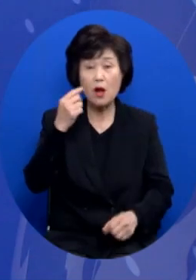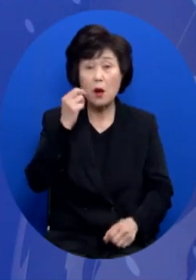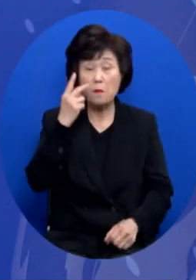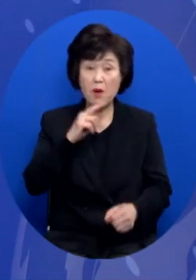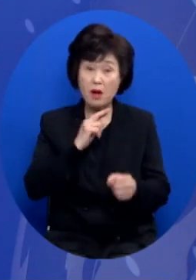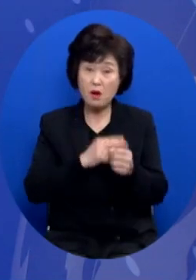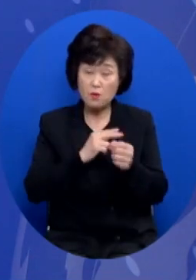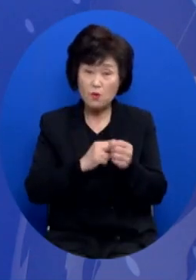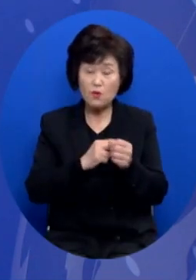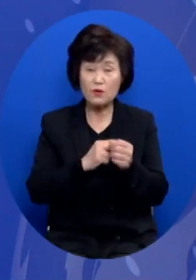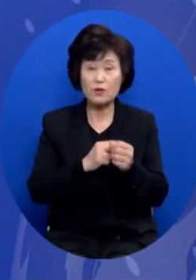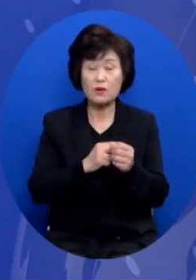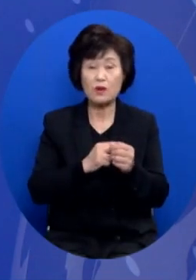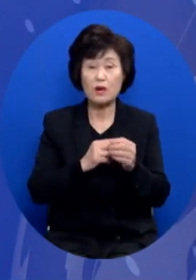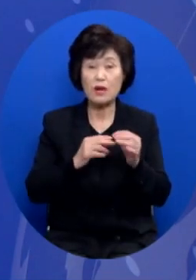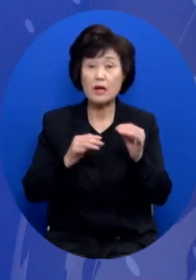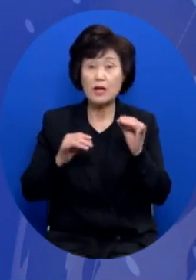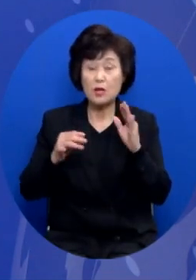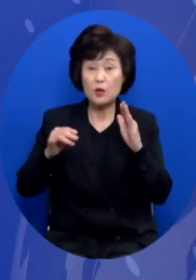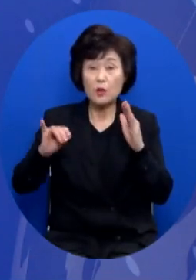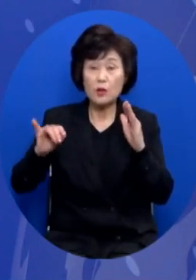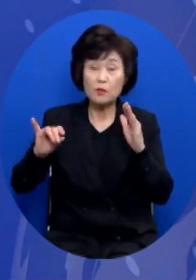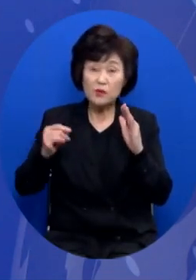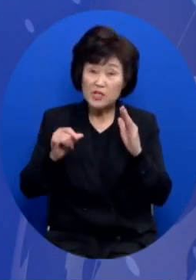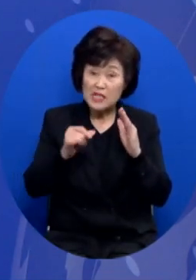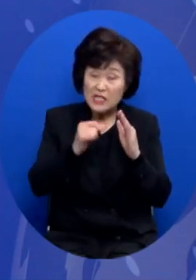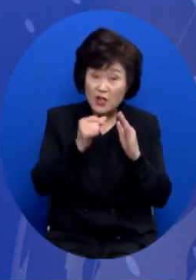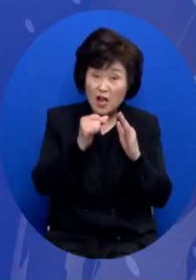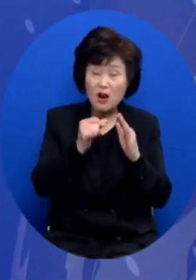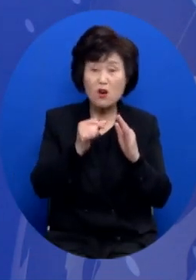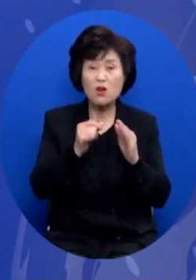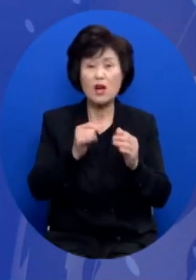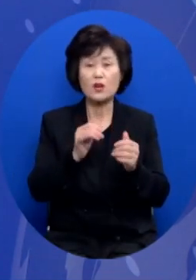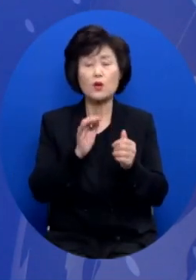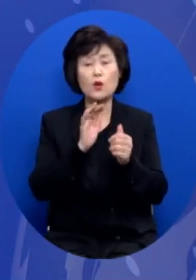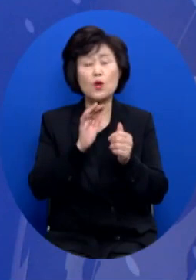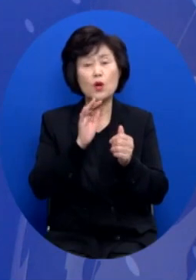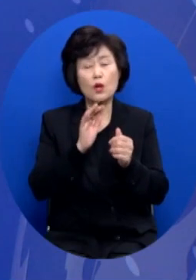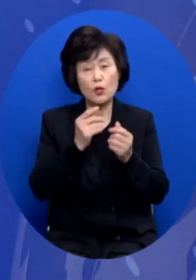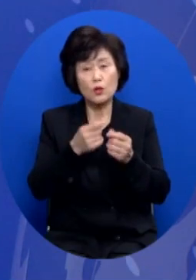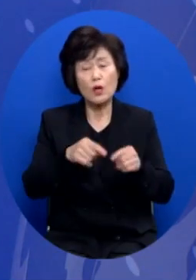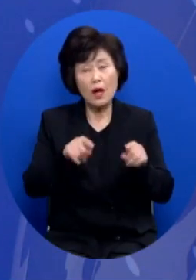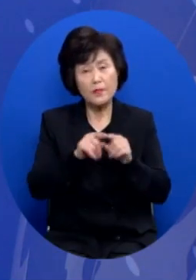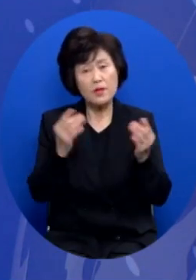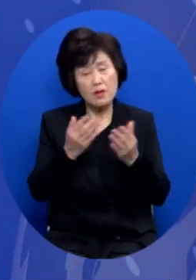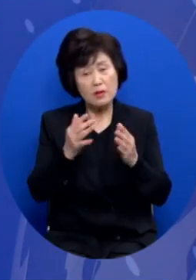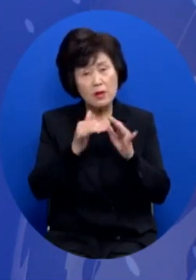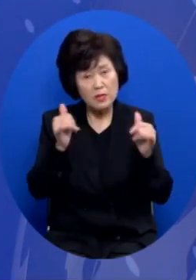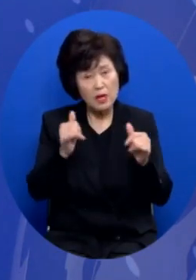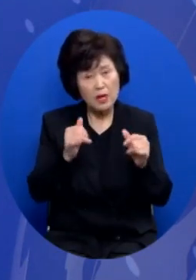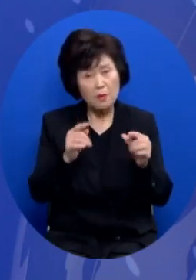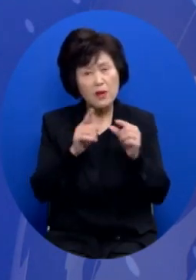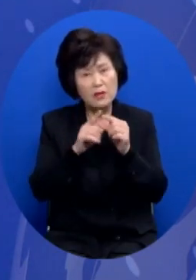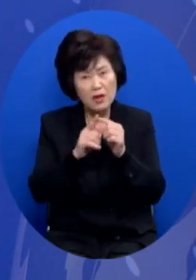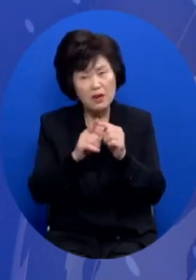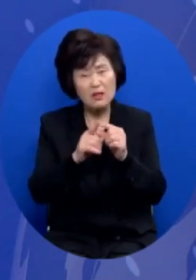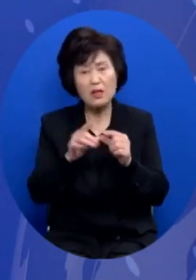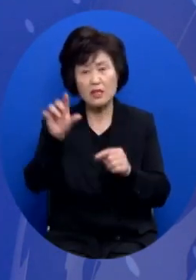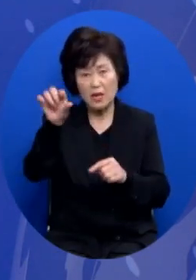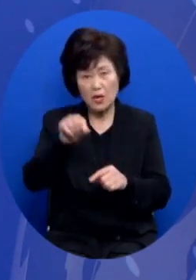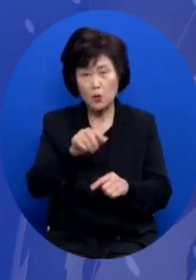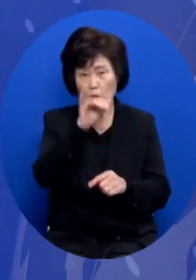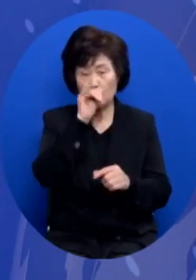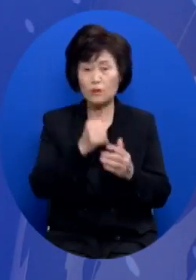아라를 동역자라고 호칭한 내용 등을 근거로 만든 조어 있니다이 목사 안수를 바라는 여성들에게